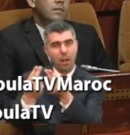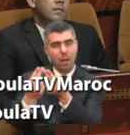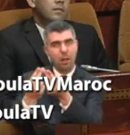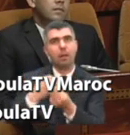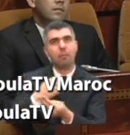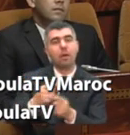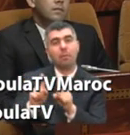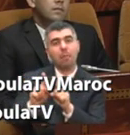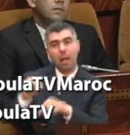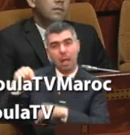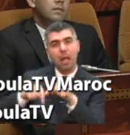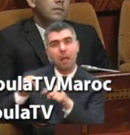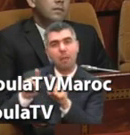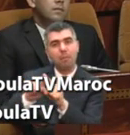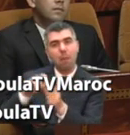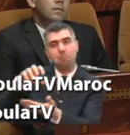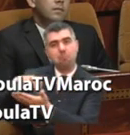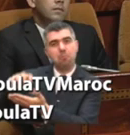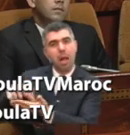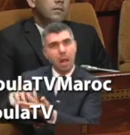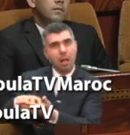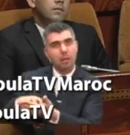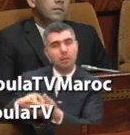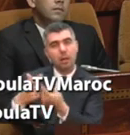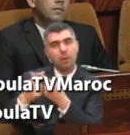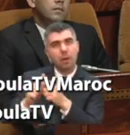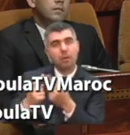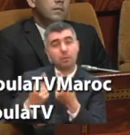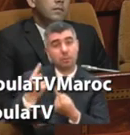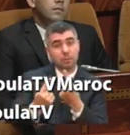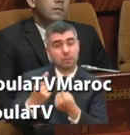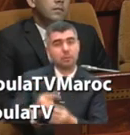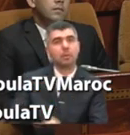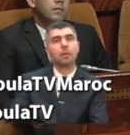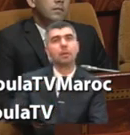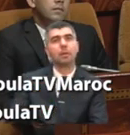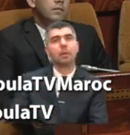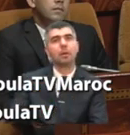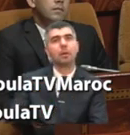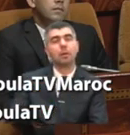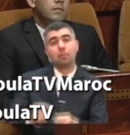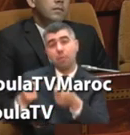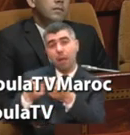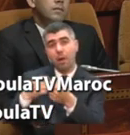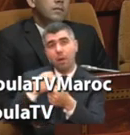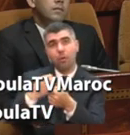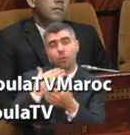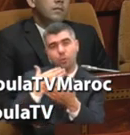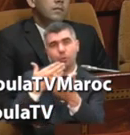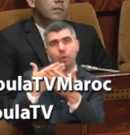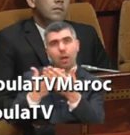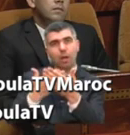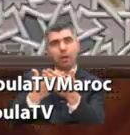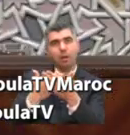اللي كتعتبر مكملة وليس بالدول اللي هي مكملة وليست شكراً منافسة.